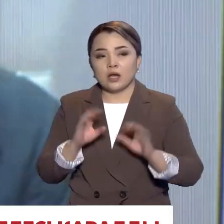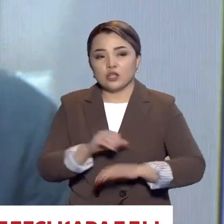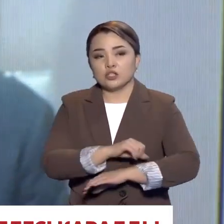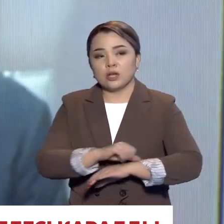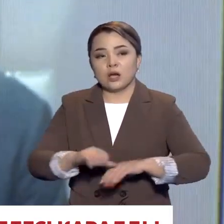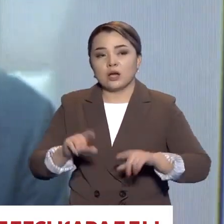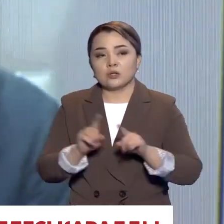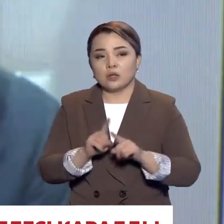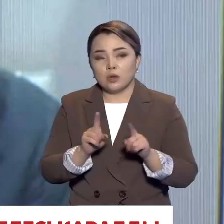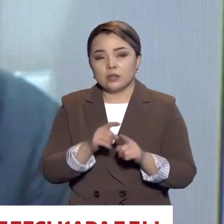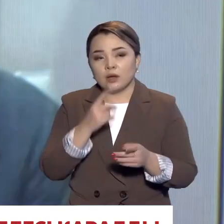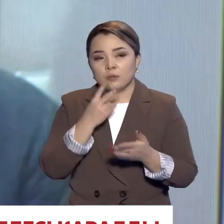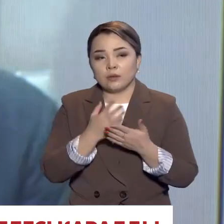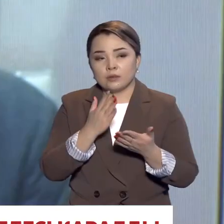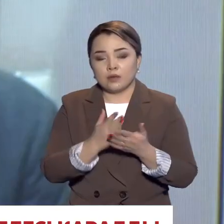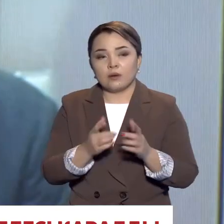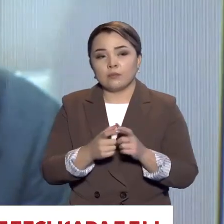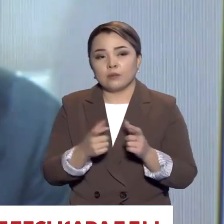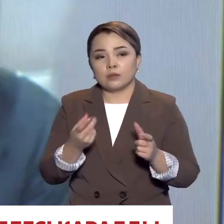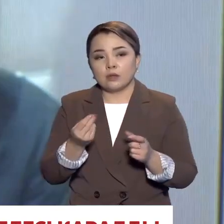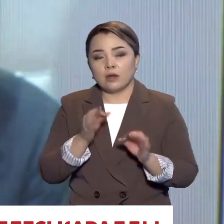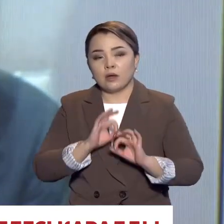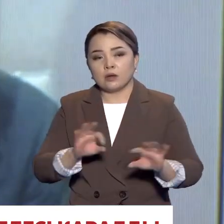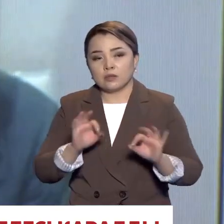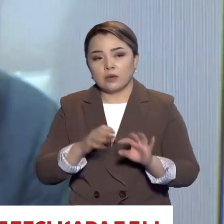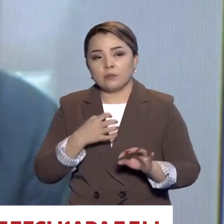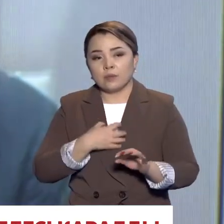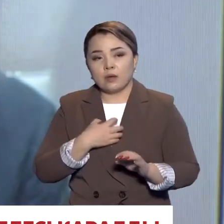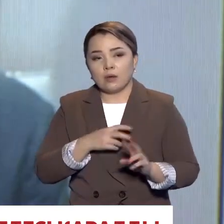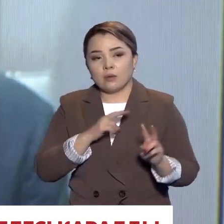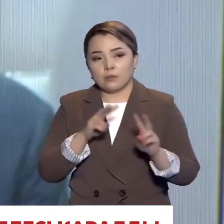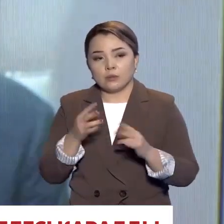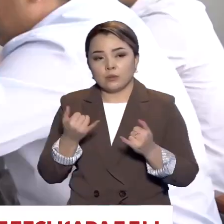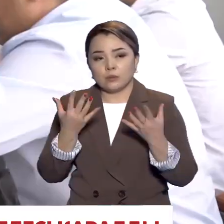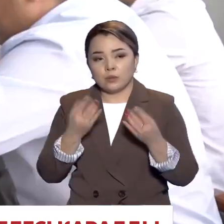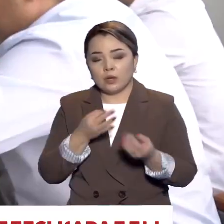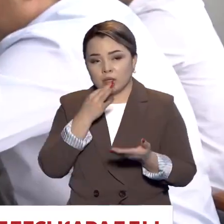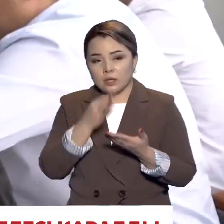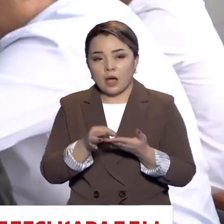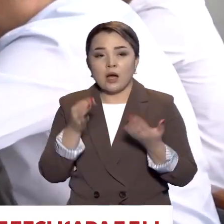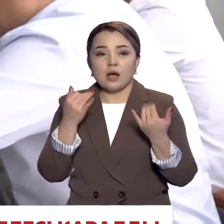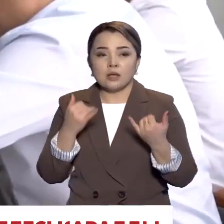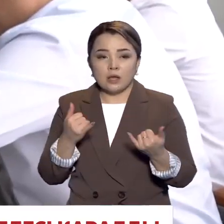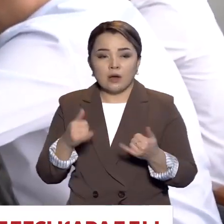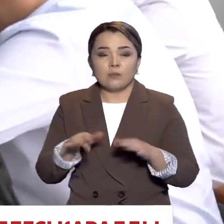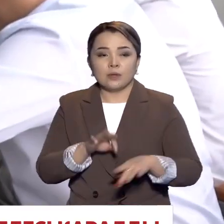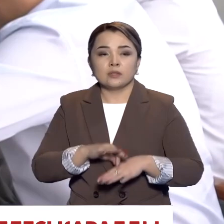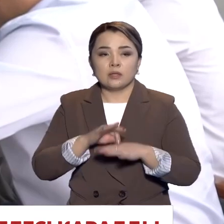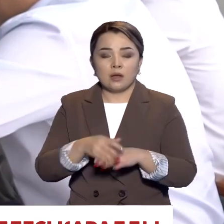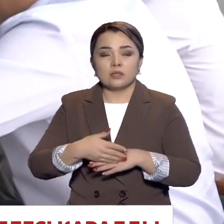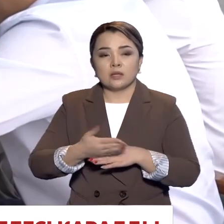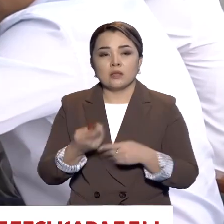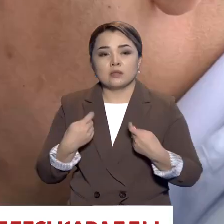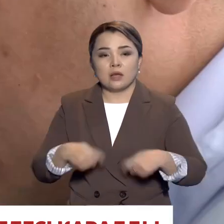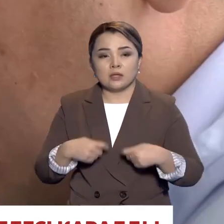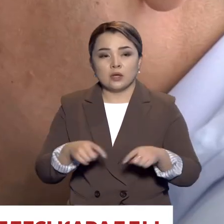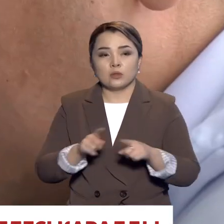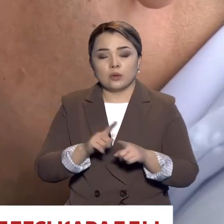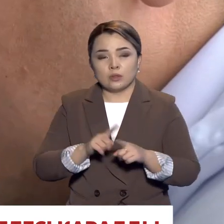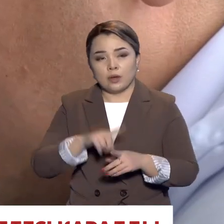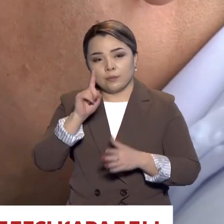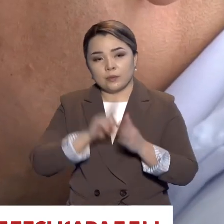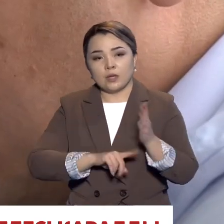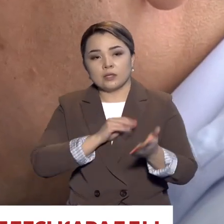трансшекаралық ағымдарының барынша ашықтығын қамтамасыз етуге мүмкіндік береді. Алайда мұндай операциялар сыртқы нарықта адал қызмет